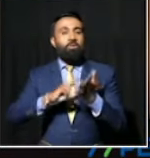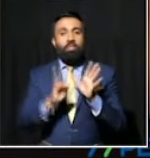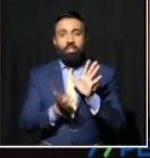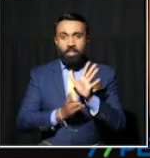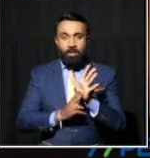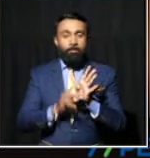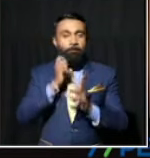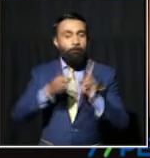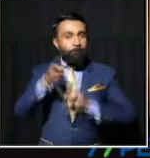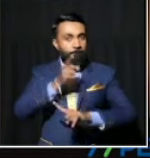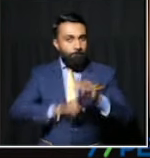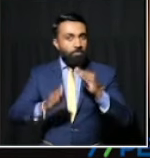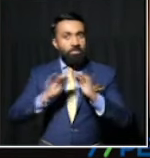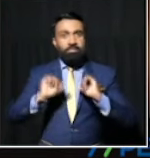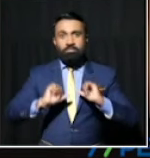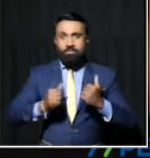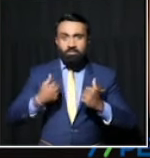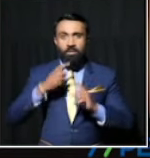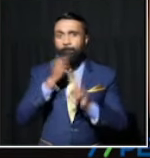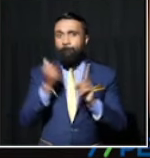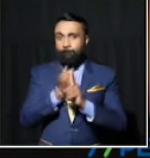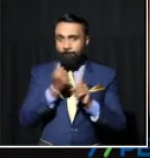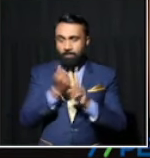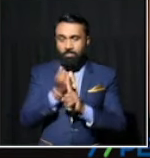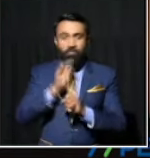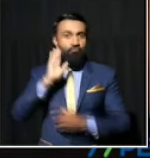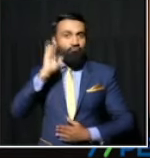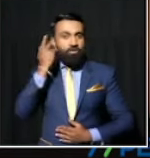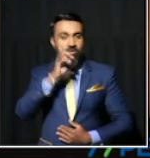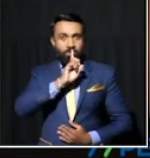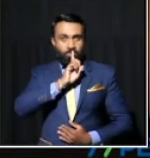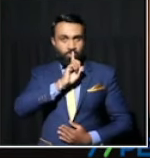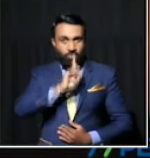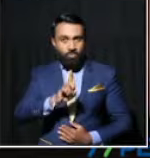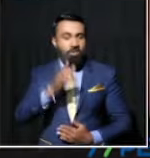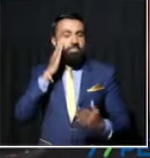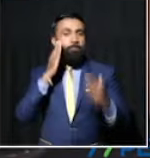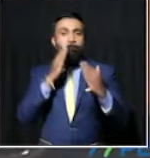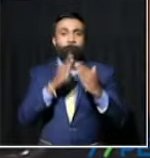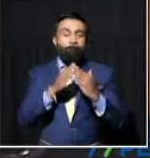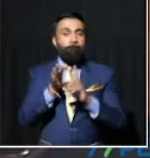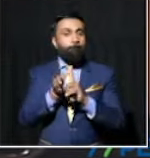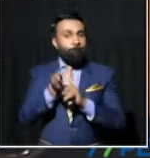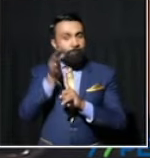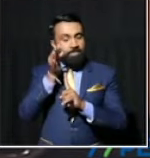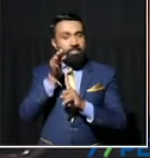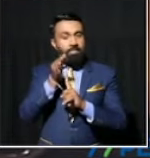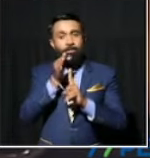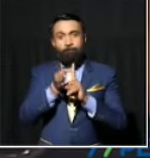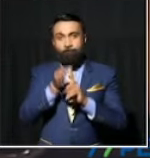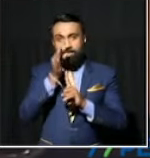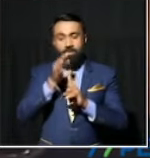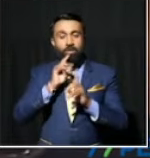පාර්ලිමේන්තුවේදී සිය ජීවිතයට එළවි ඇති තර්ජන පිළිබඳව විශේෂ ප්‍රකාශයක් කළ අතර ඔහු ඒ සම්බන්ධයෙන් ජනාධිපතිවරයාට සහ ජනාධිපති කාර්ය